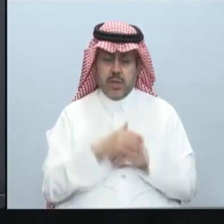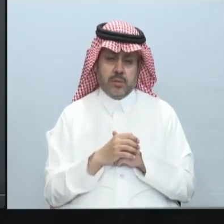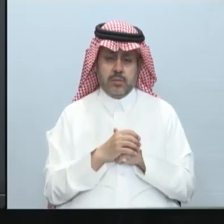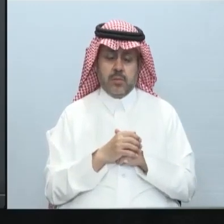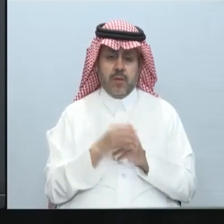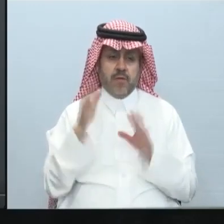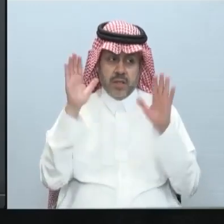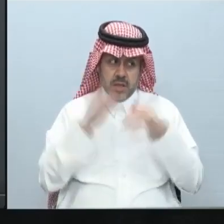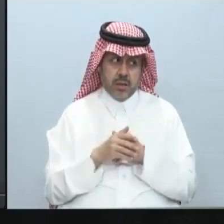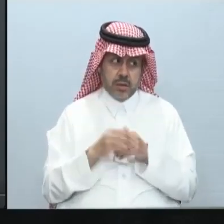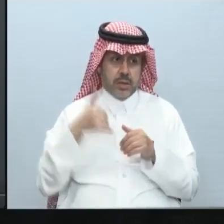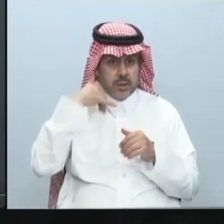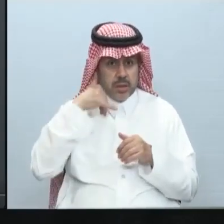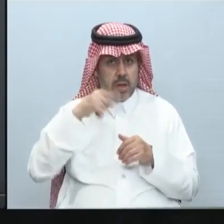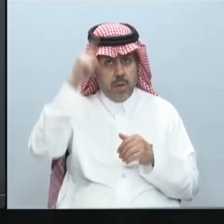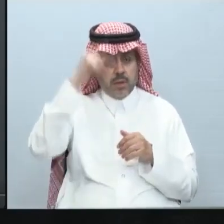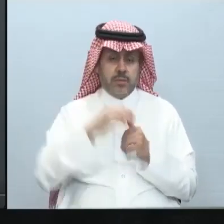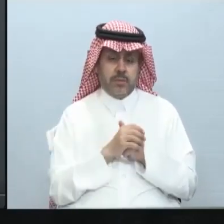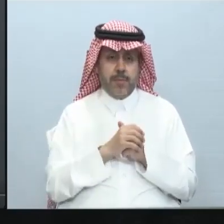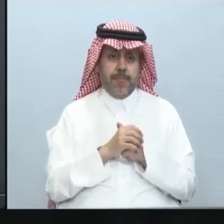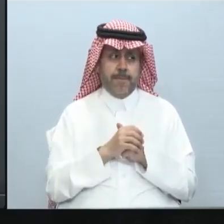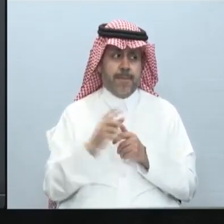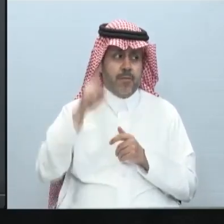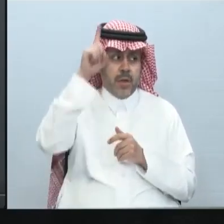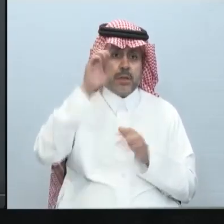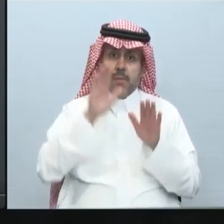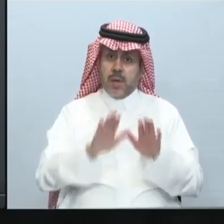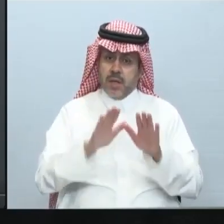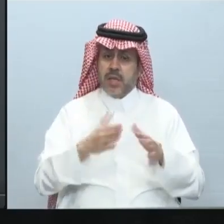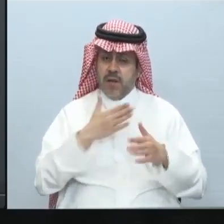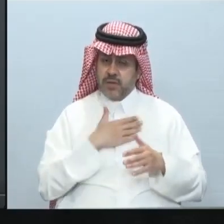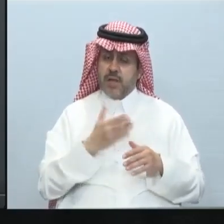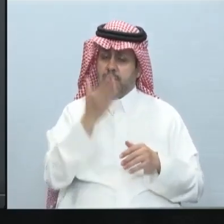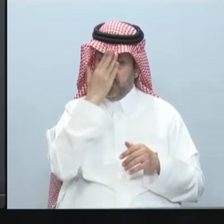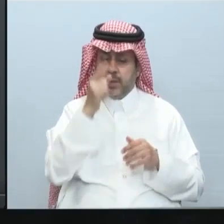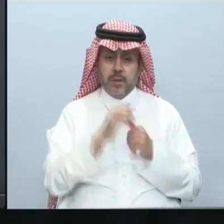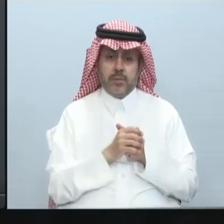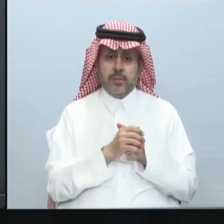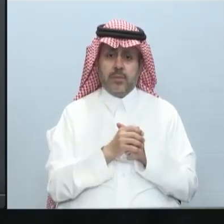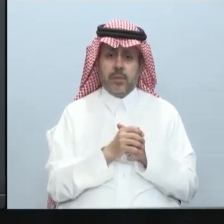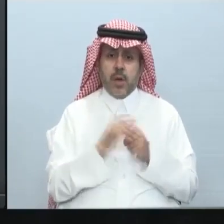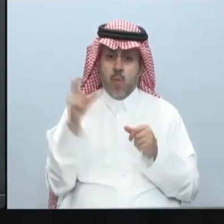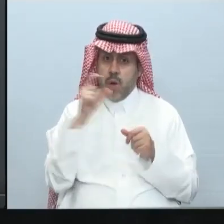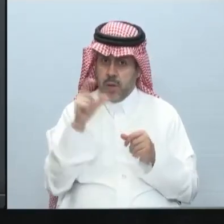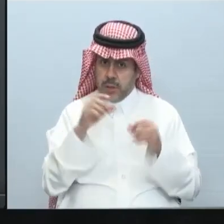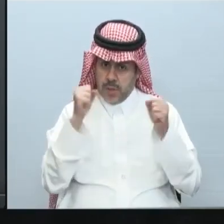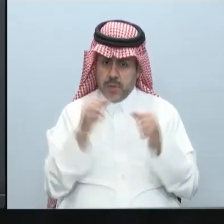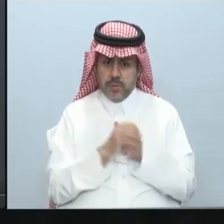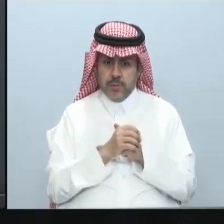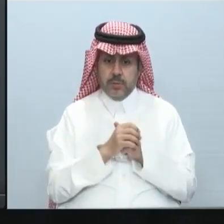هذه الصلاه صله بينك وبين الله فانت ابقيت نفسك في هذه العباده وهذا الاسلام